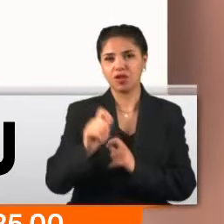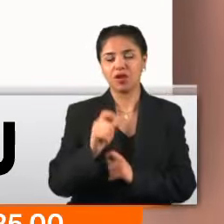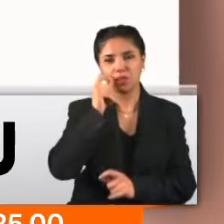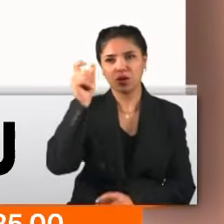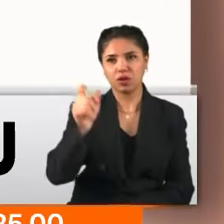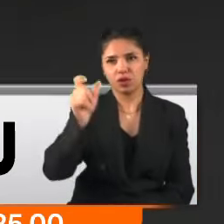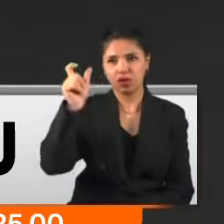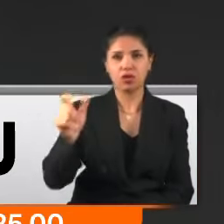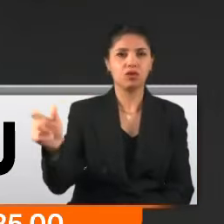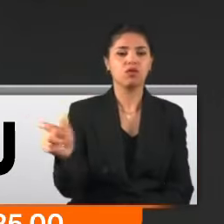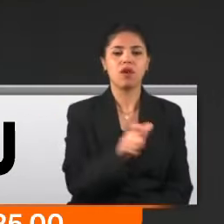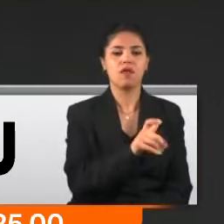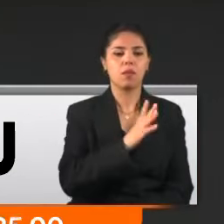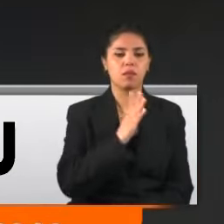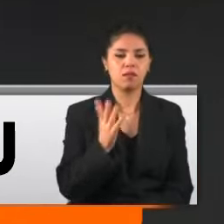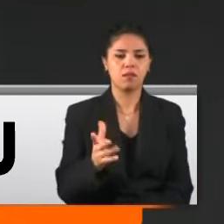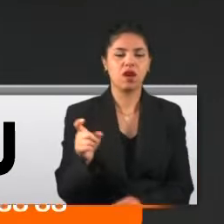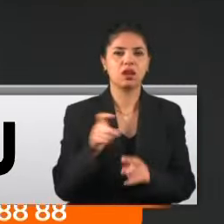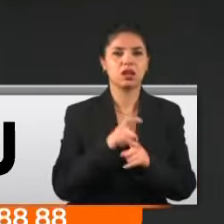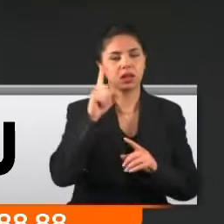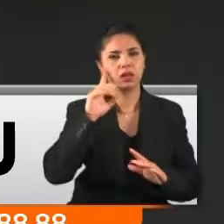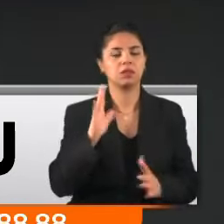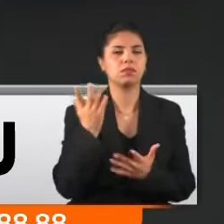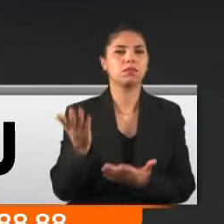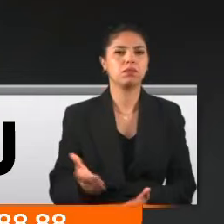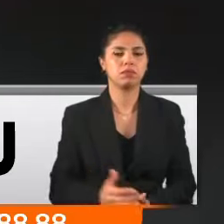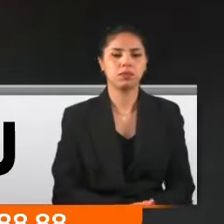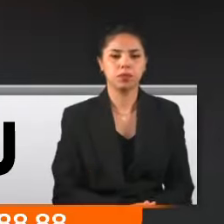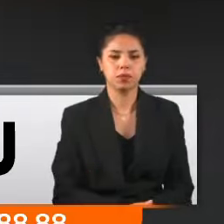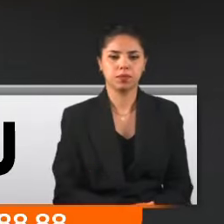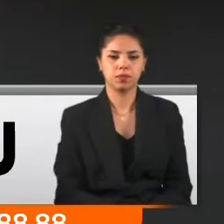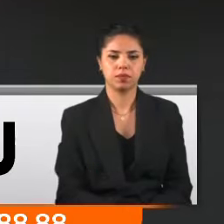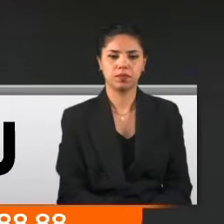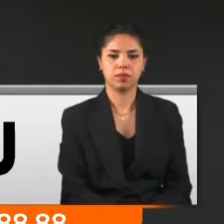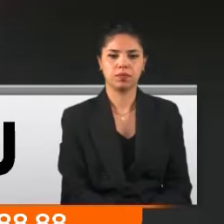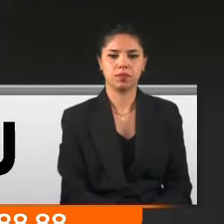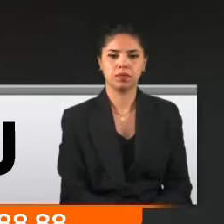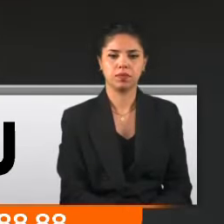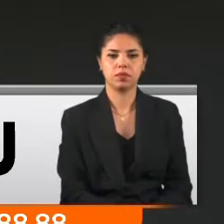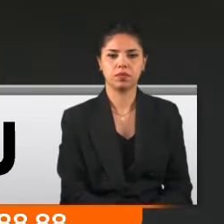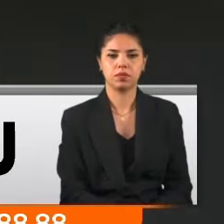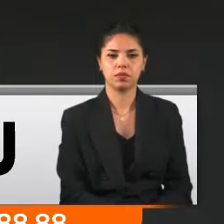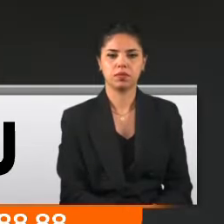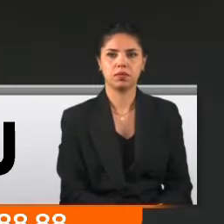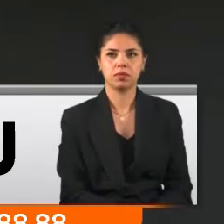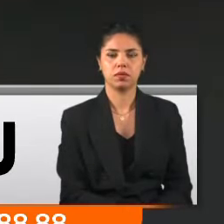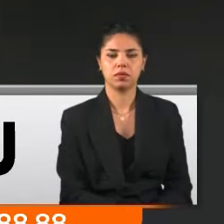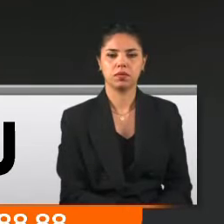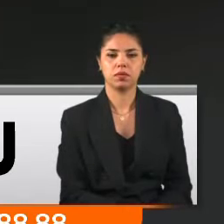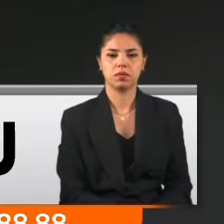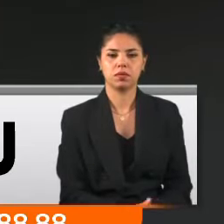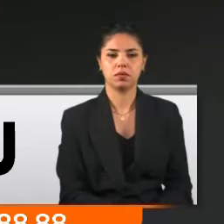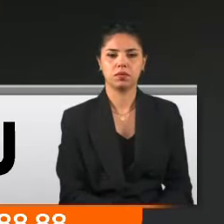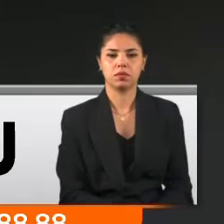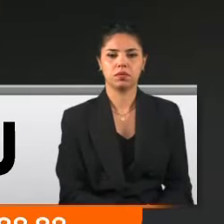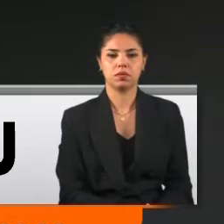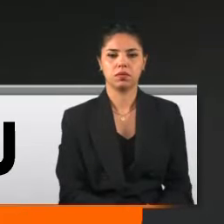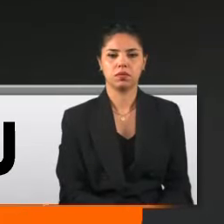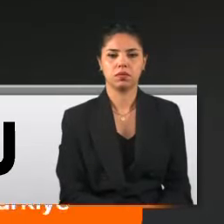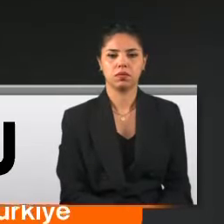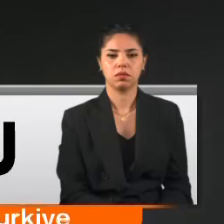verirken öfkeliydi. Türkiye'nin en iyi okullarında, en iyi imkanlarıyla, hiçbir şey eksik kalmadan anneliğime